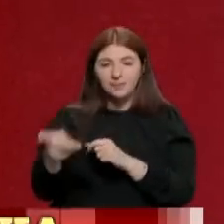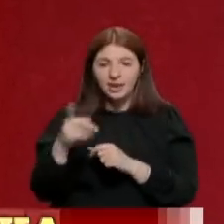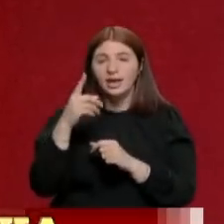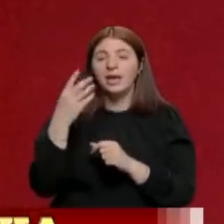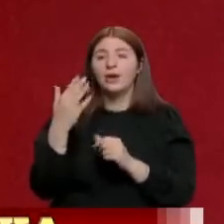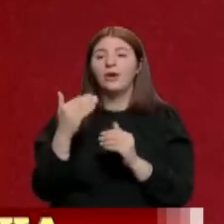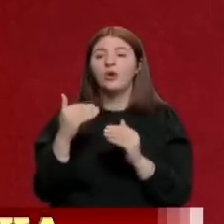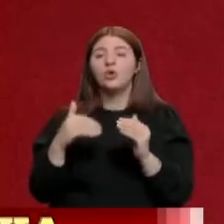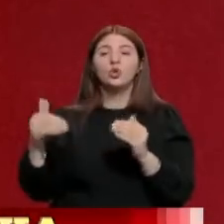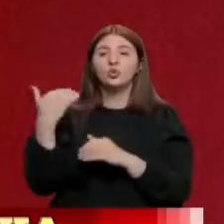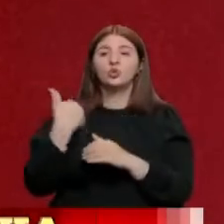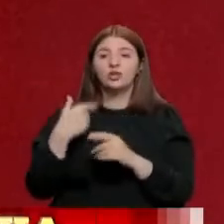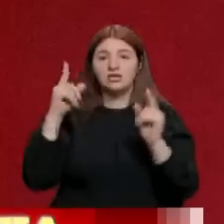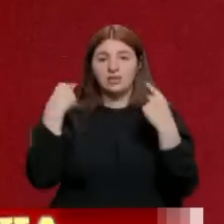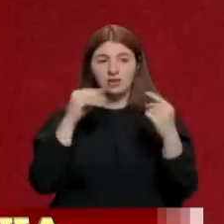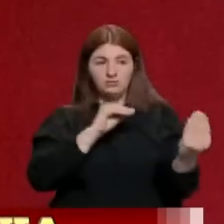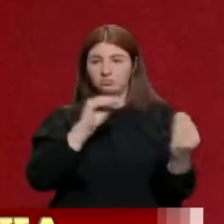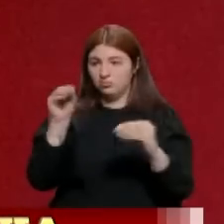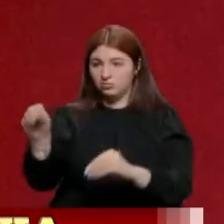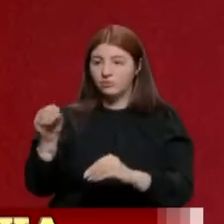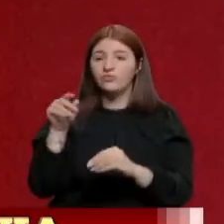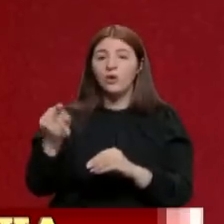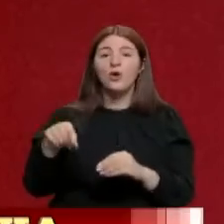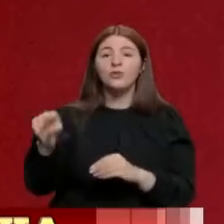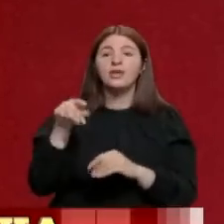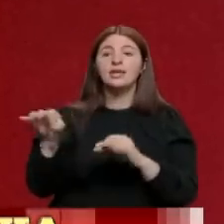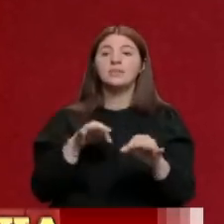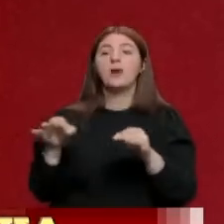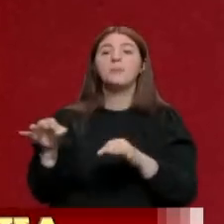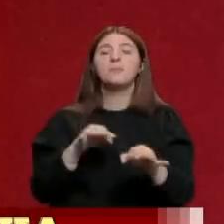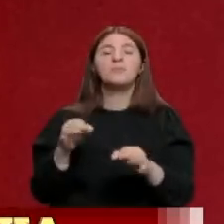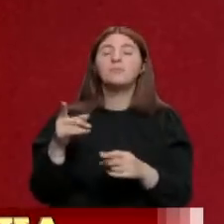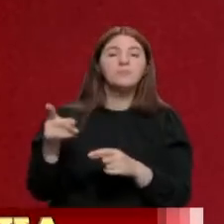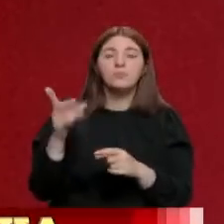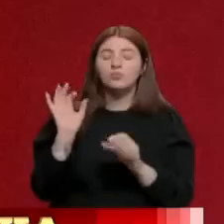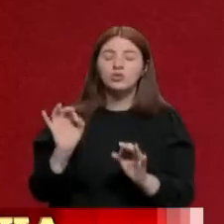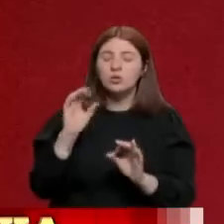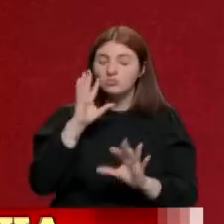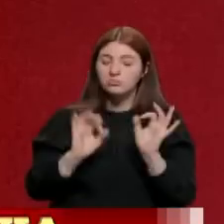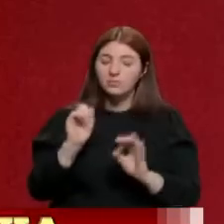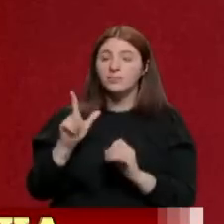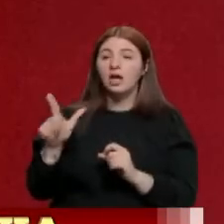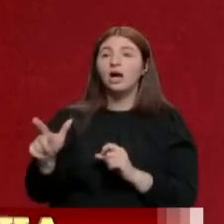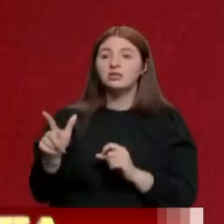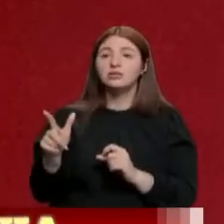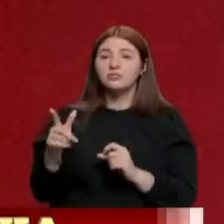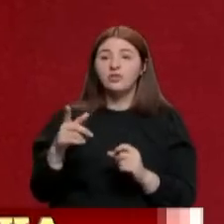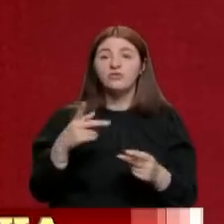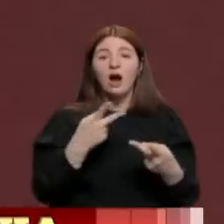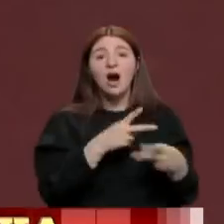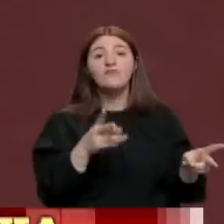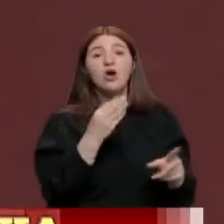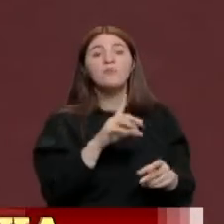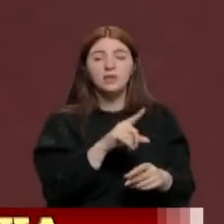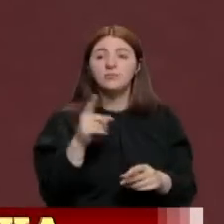üst kuruluşların yetkilileri burada olmalı. Ve onlar imar planlarını mutlaka denetlemeliler. Ve aksi affı takdir, olmaması yani lazım elbette bu imar.